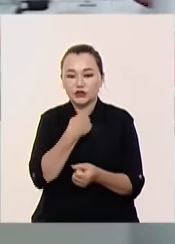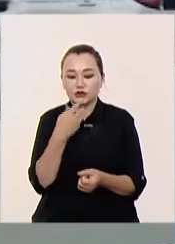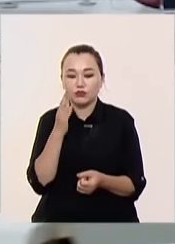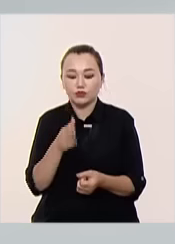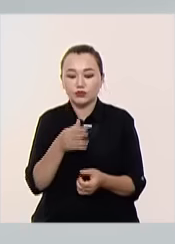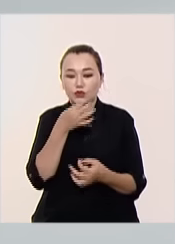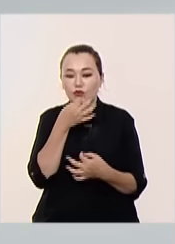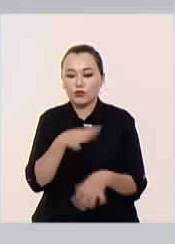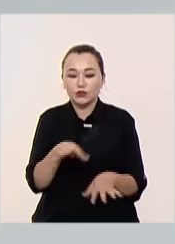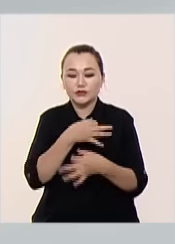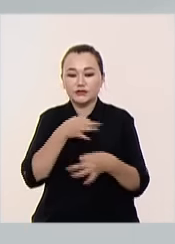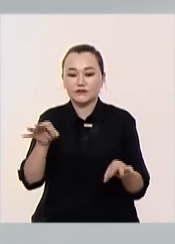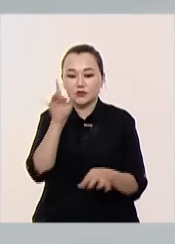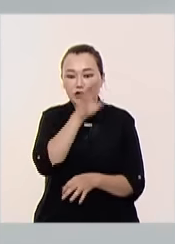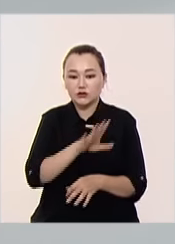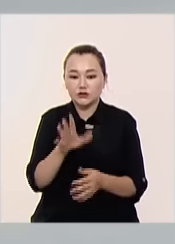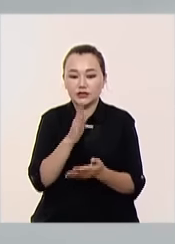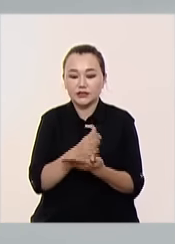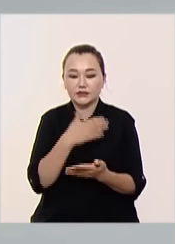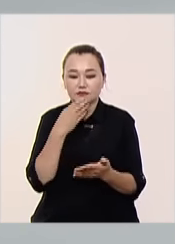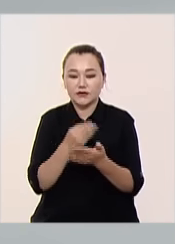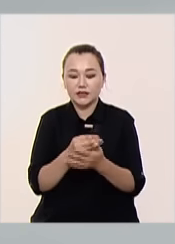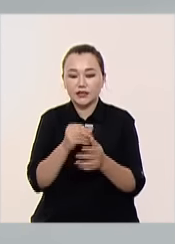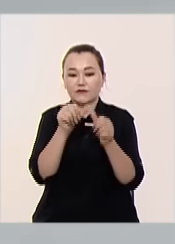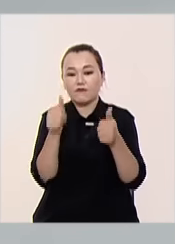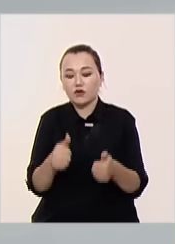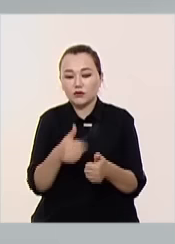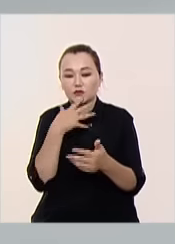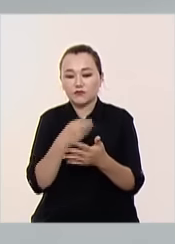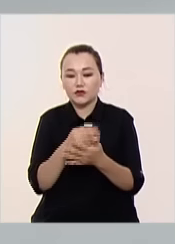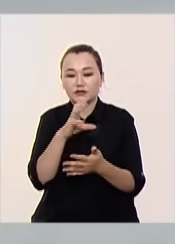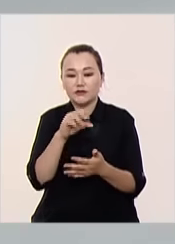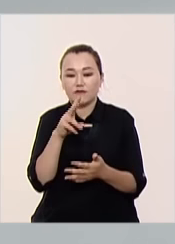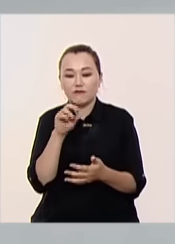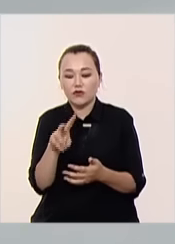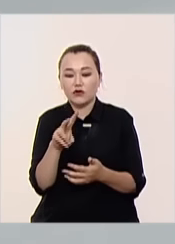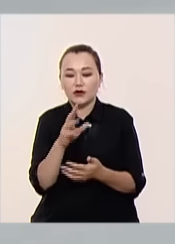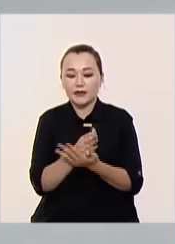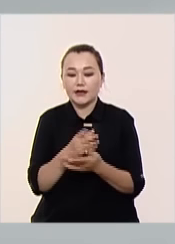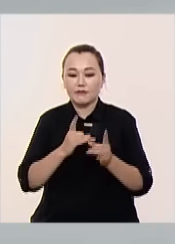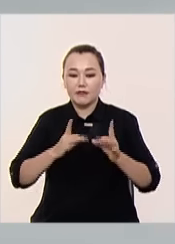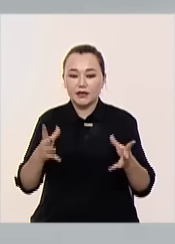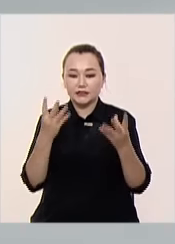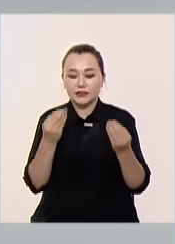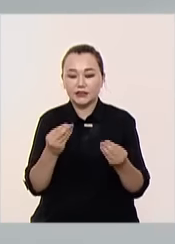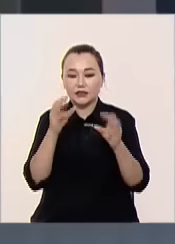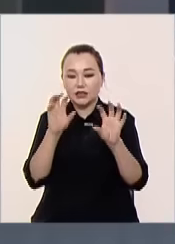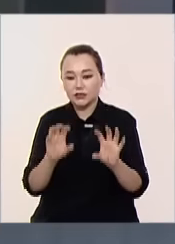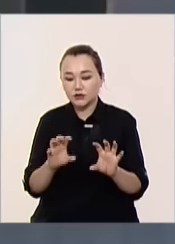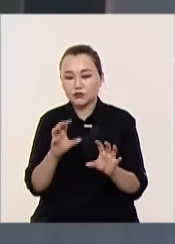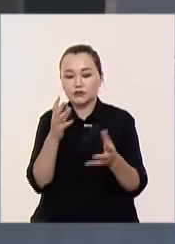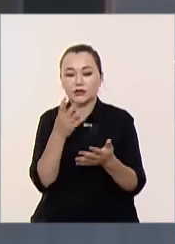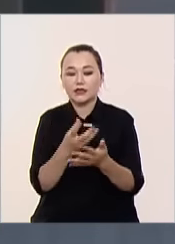Любое независимое государство имеет свои символы и символику. И праздник, день Конституции,